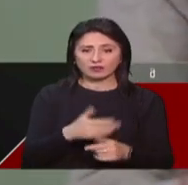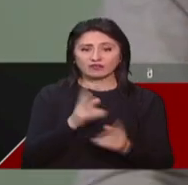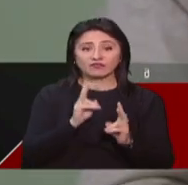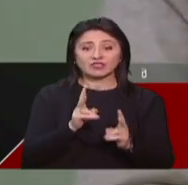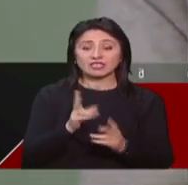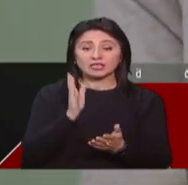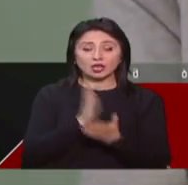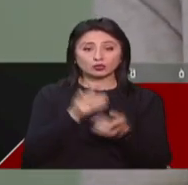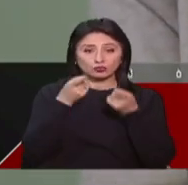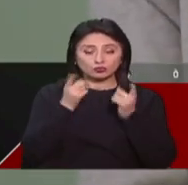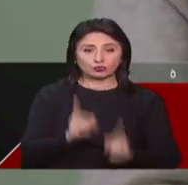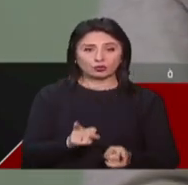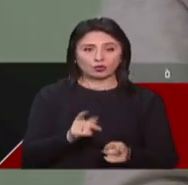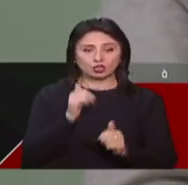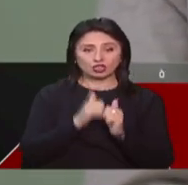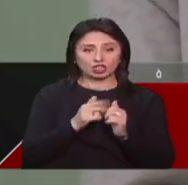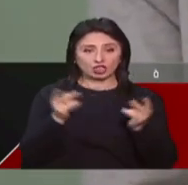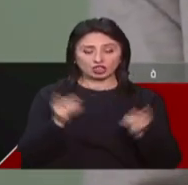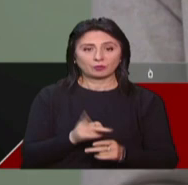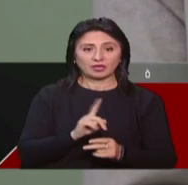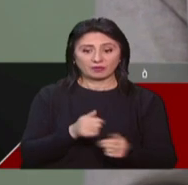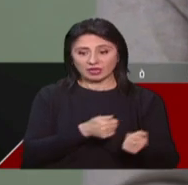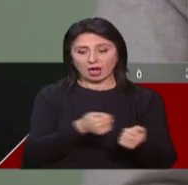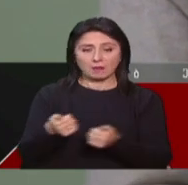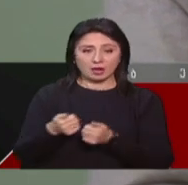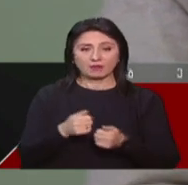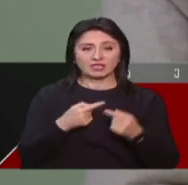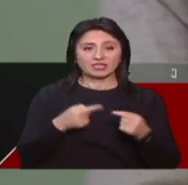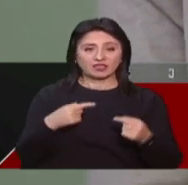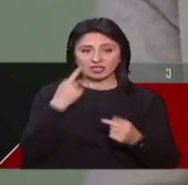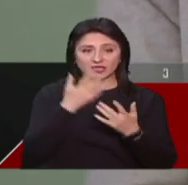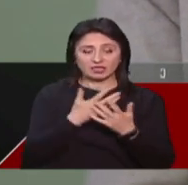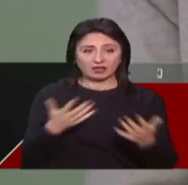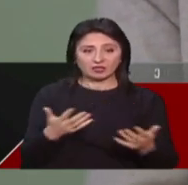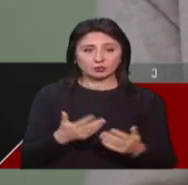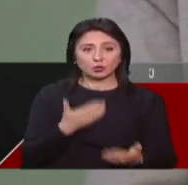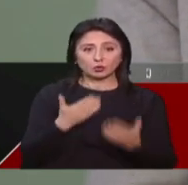სუბიექტებიც, რომლებსაც ხშირად ჭირდებათ რაღაც დახმარება სხვადასხვა სახის